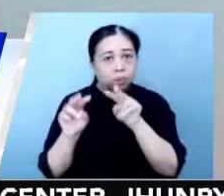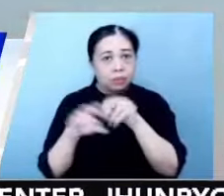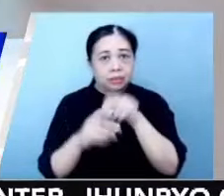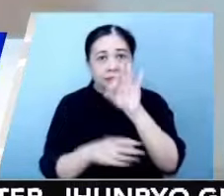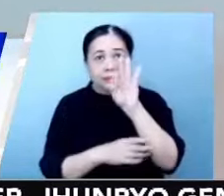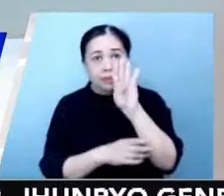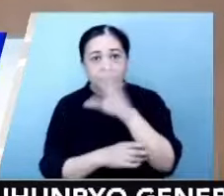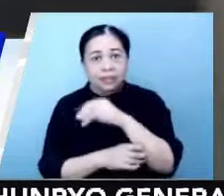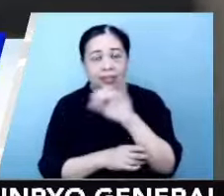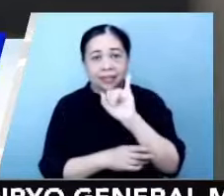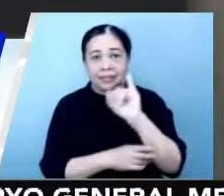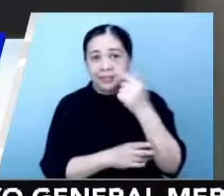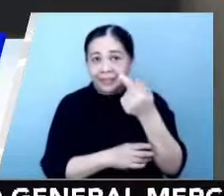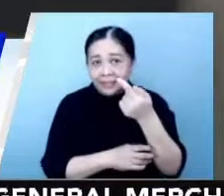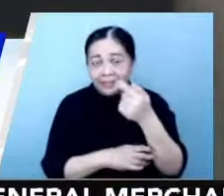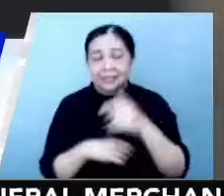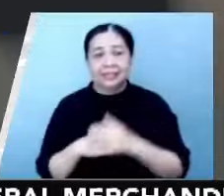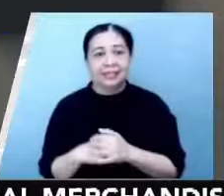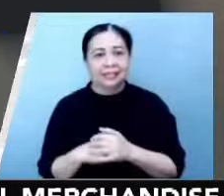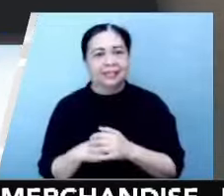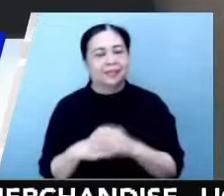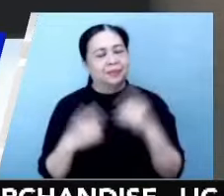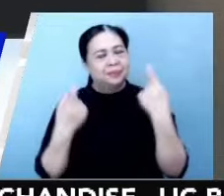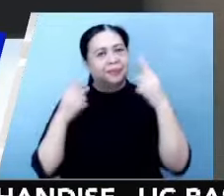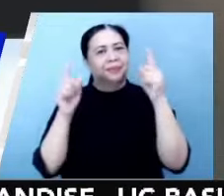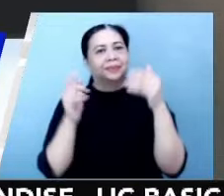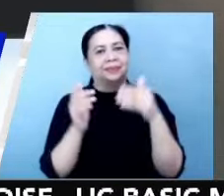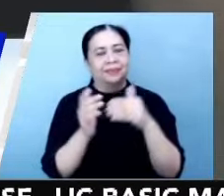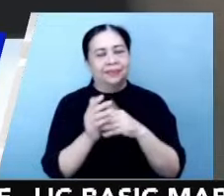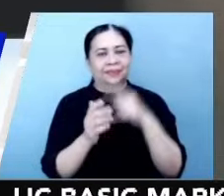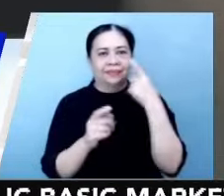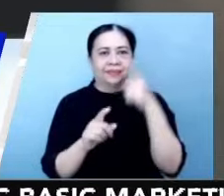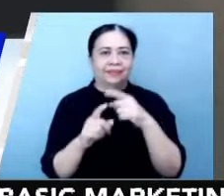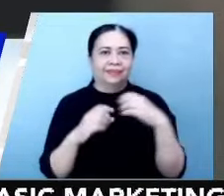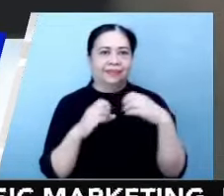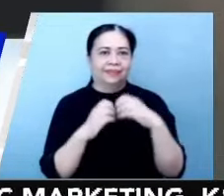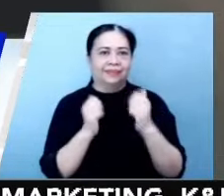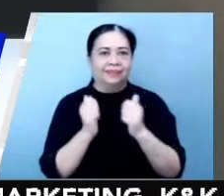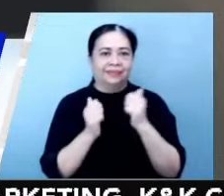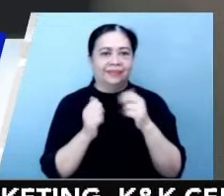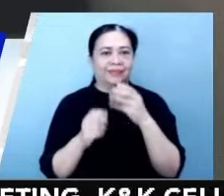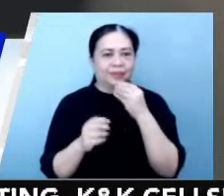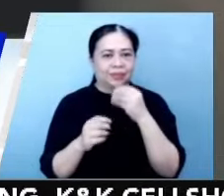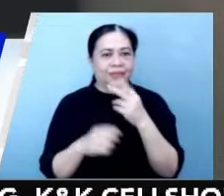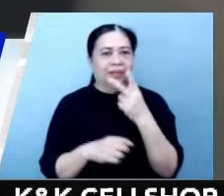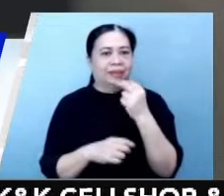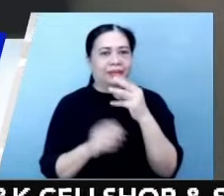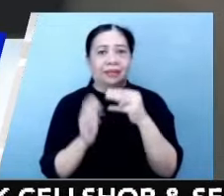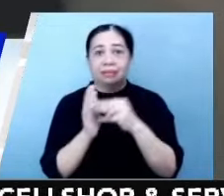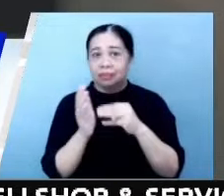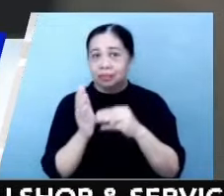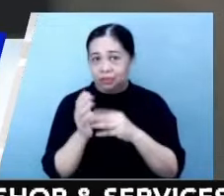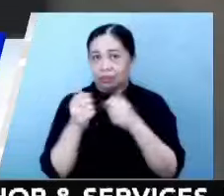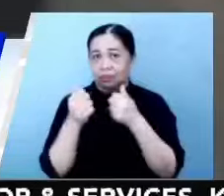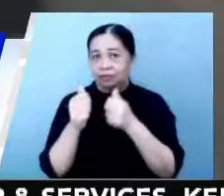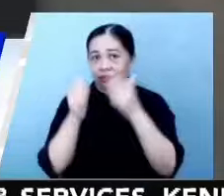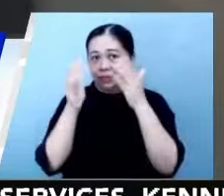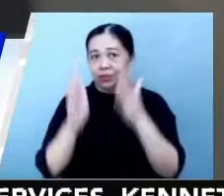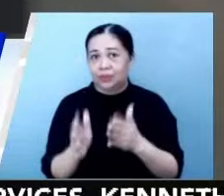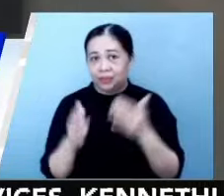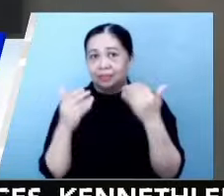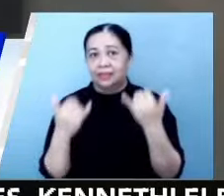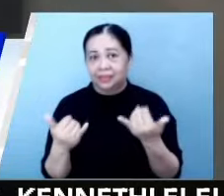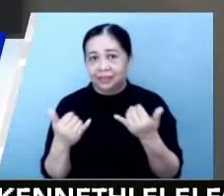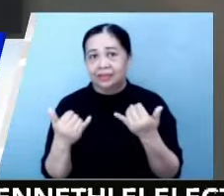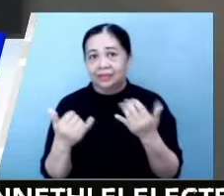Instagram. Another achievement unlocked din para sa Kapuso Star na may 30 million followers na ngayon sa Facebook.